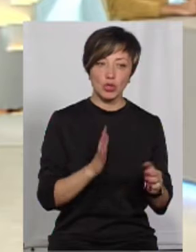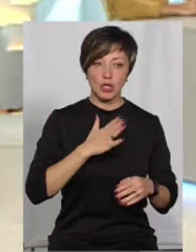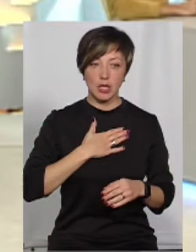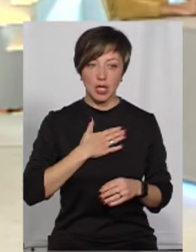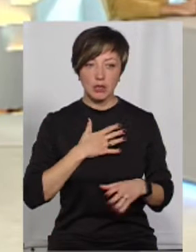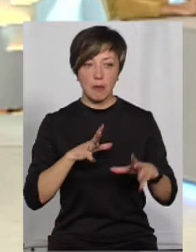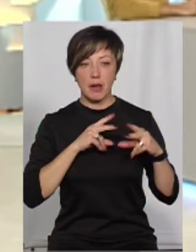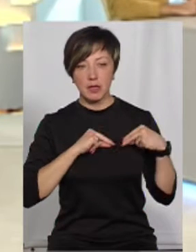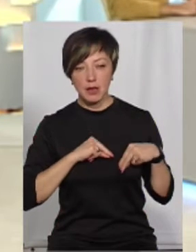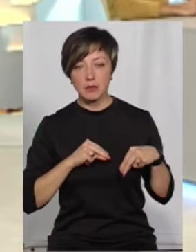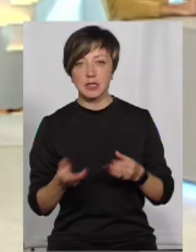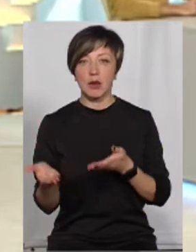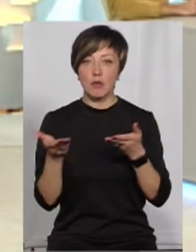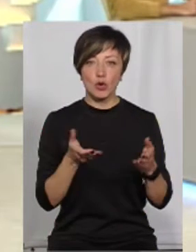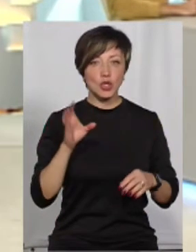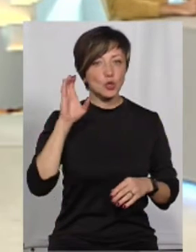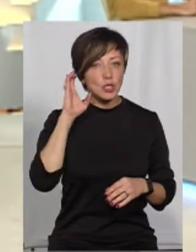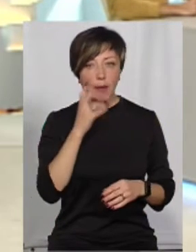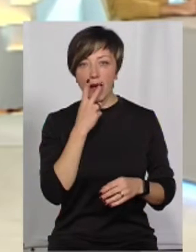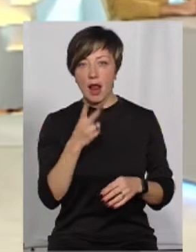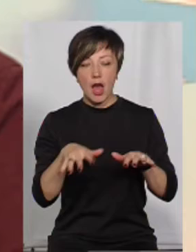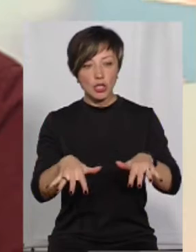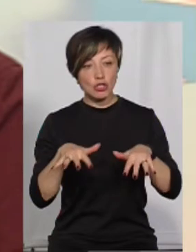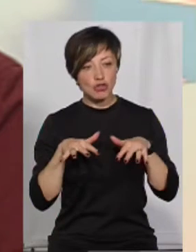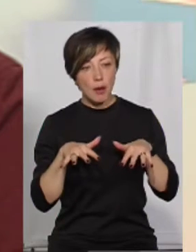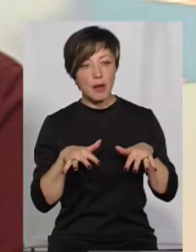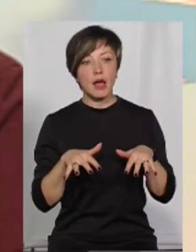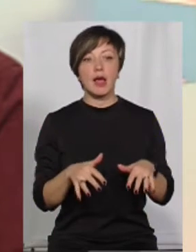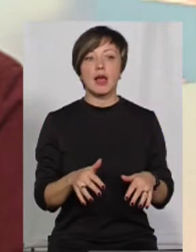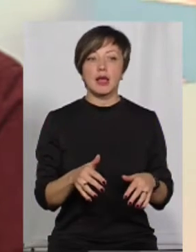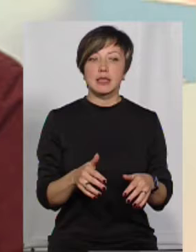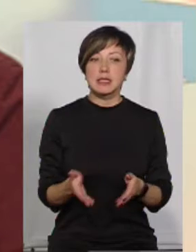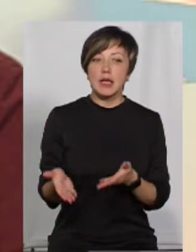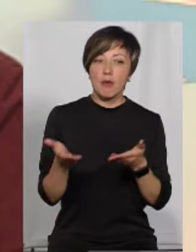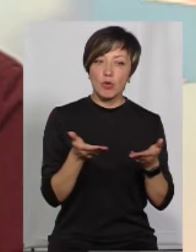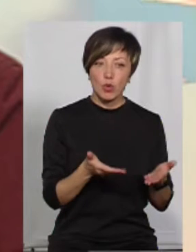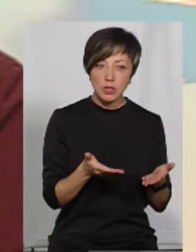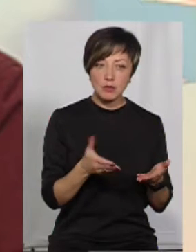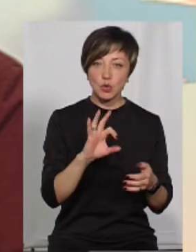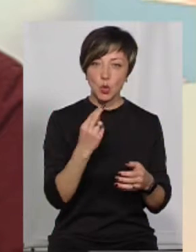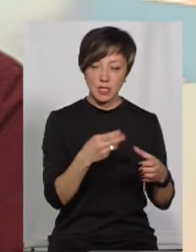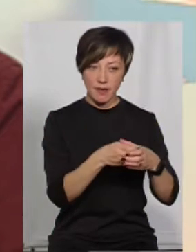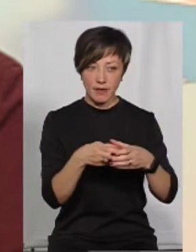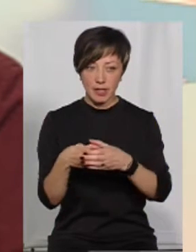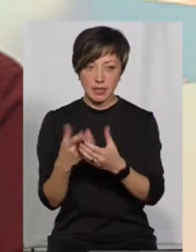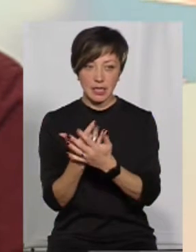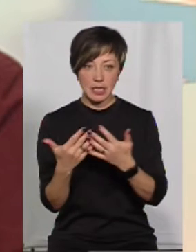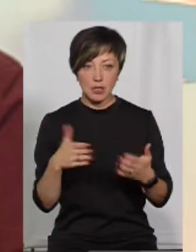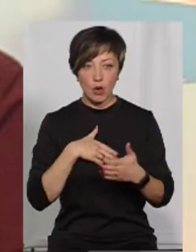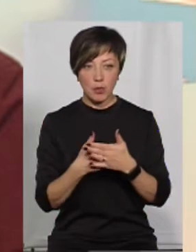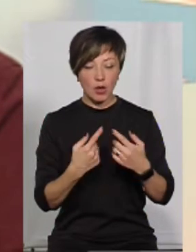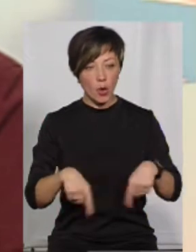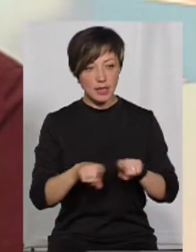нашим так само партнерам, запрошення слухачам, глядачам, запрошенням соціальним верствам різних